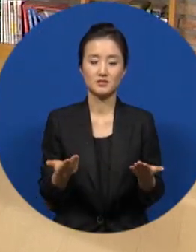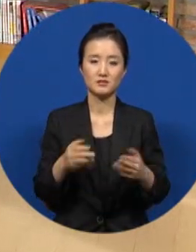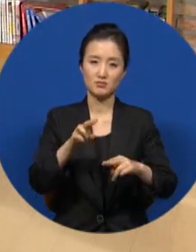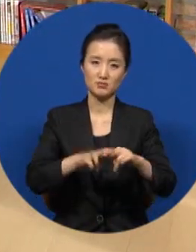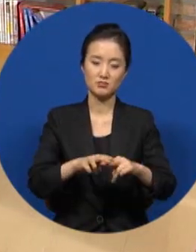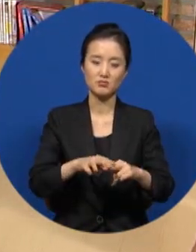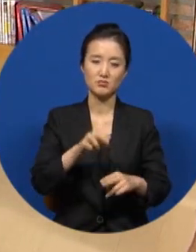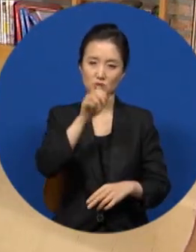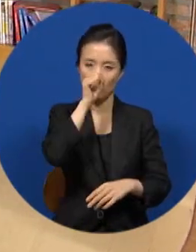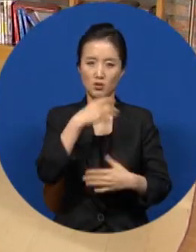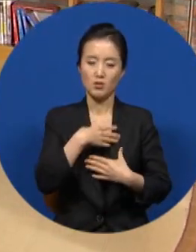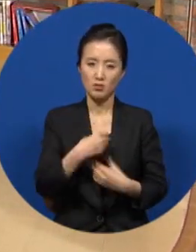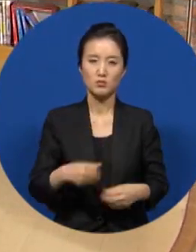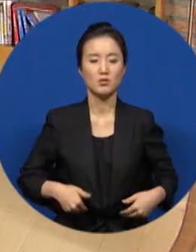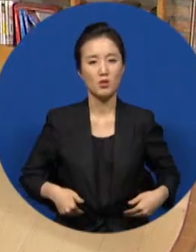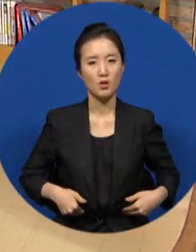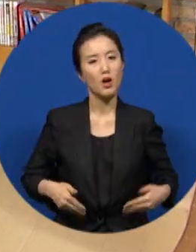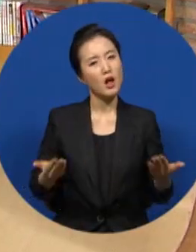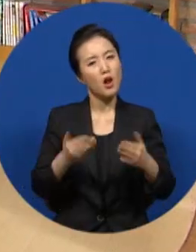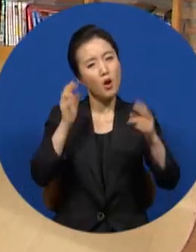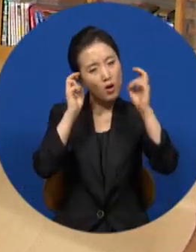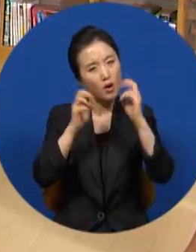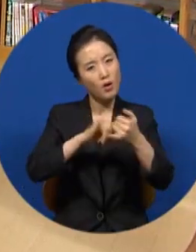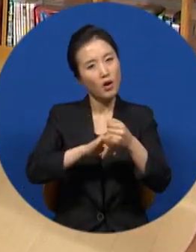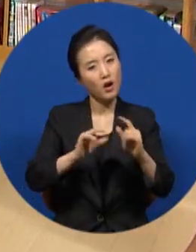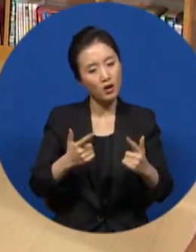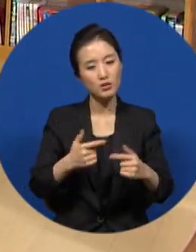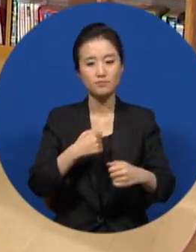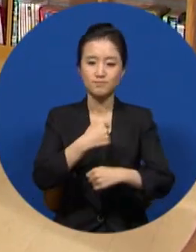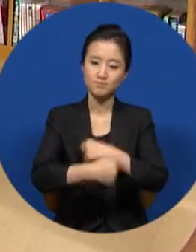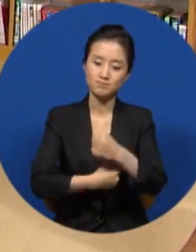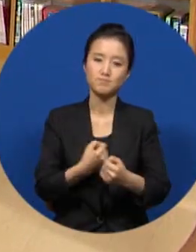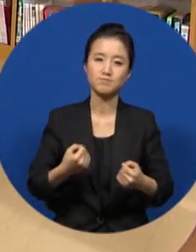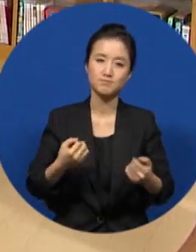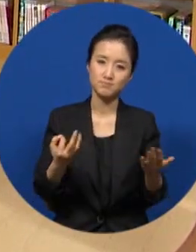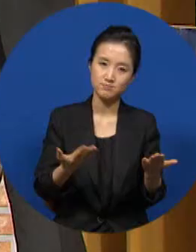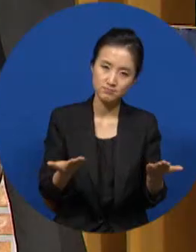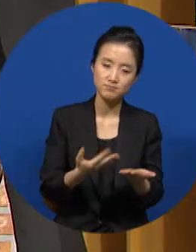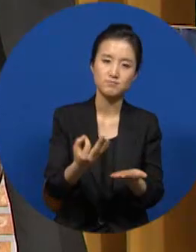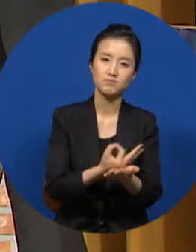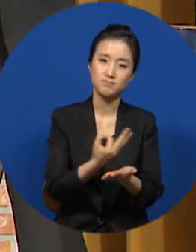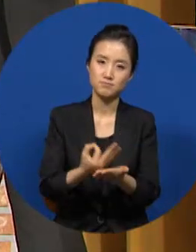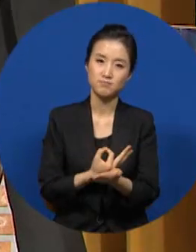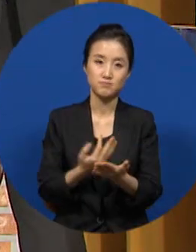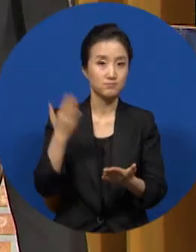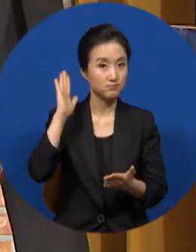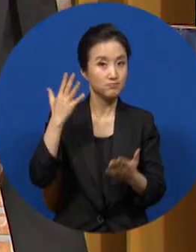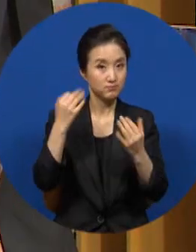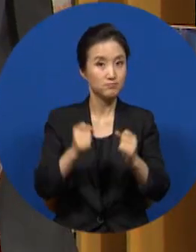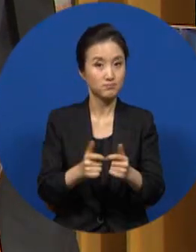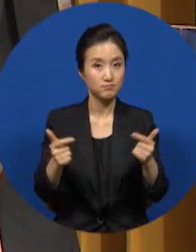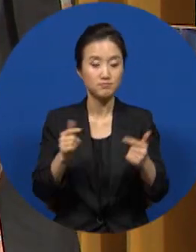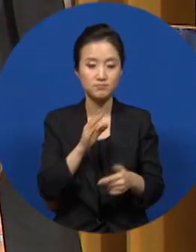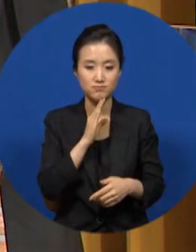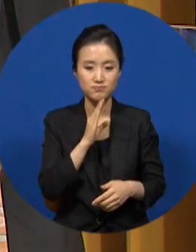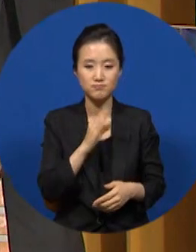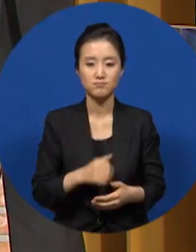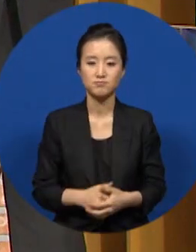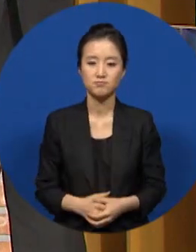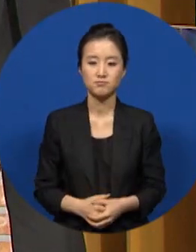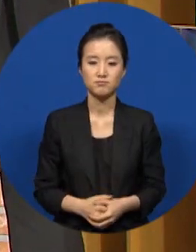꼭 직장이 아니어도 하는 일, 요즘은 뭐 프리랜서가 점점 많아지는 그런 세상이 되었어요. 하는 일이 있어야 되고